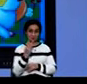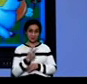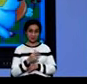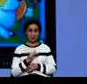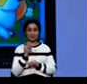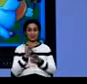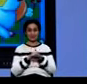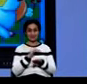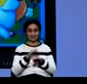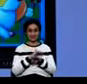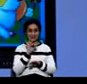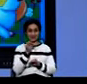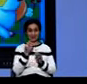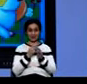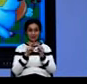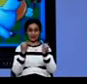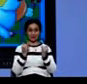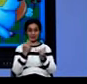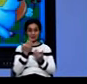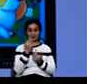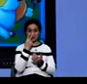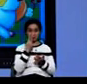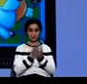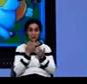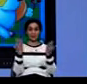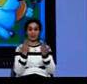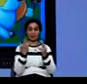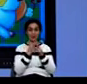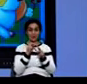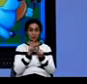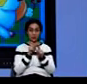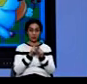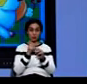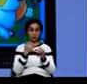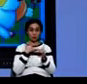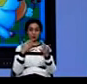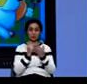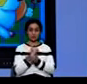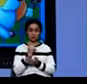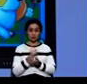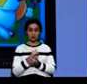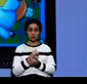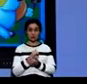Догадались? Молодцы! Давайте посмотрим, какое же слово у нас